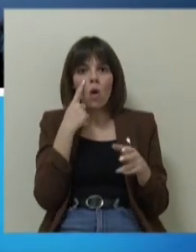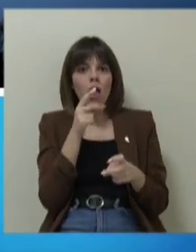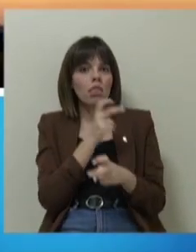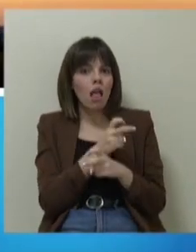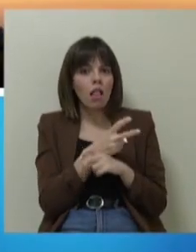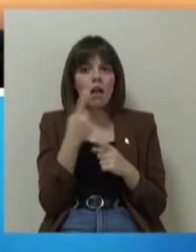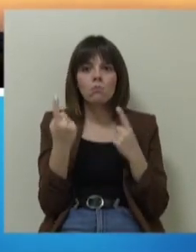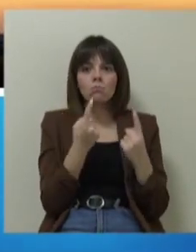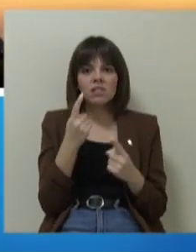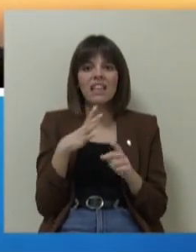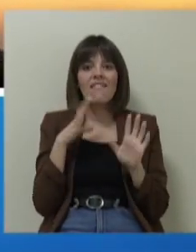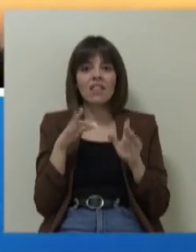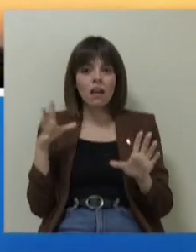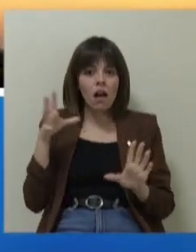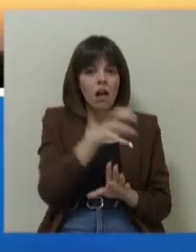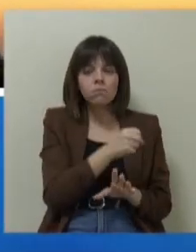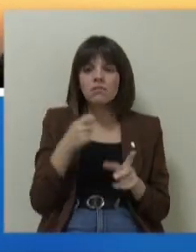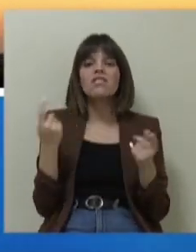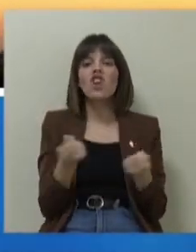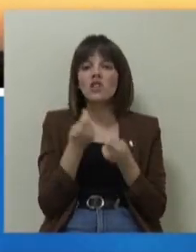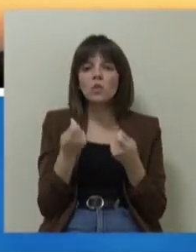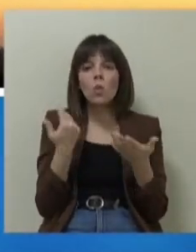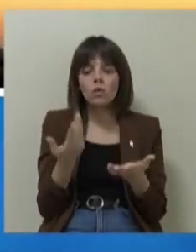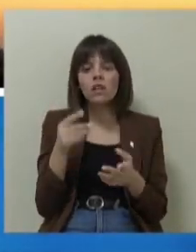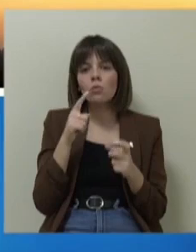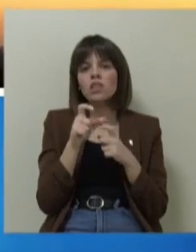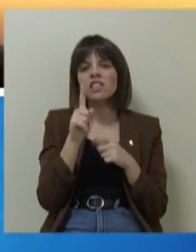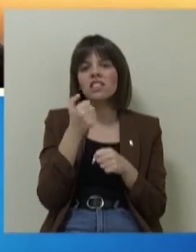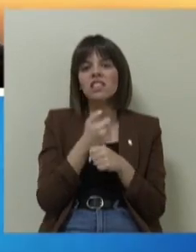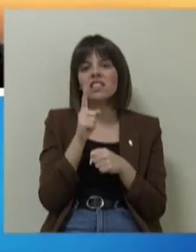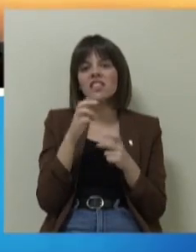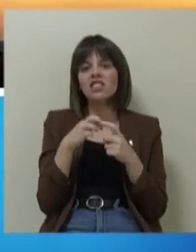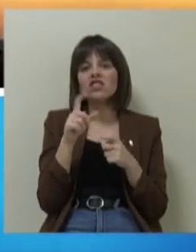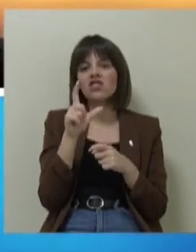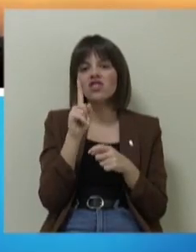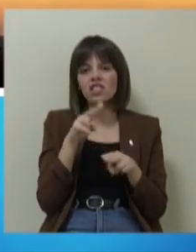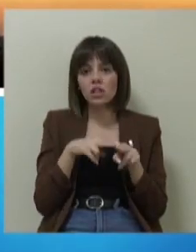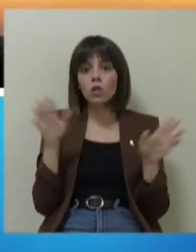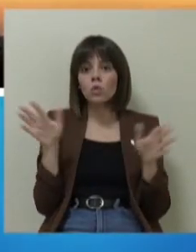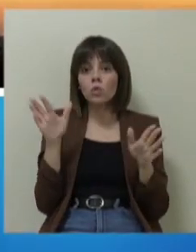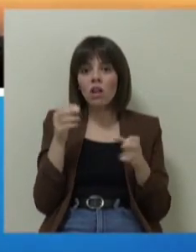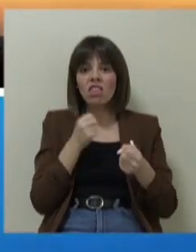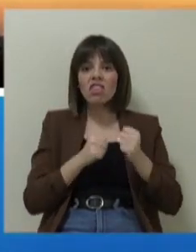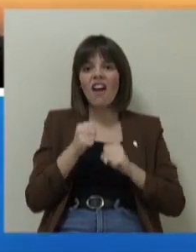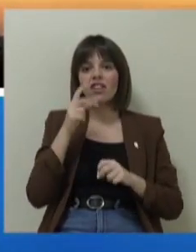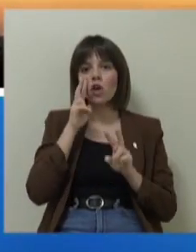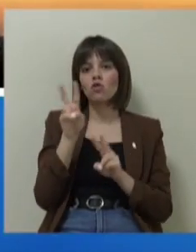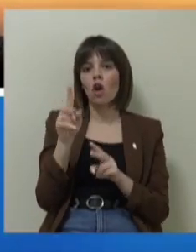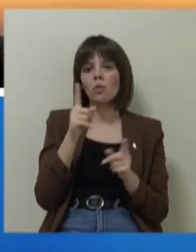bir tanesini yakalamaya çalışıyorsa, sığırcık kuşlarının davranışını görüyorsunuz bu kısa filmde.